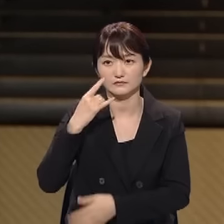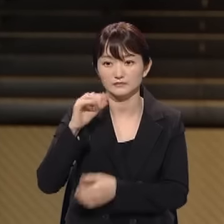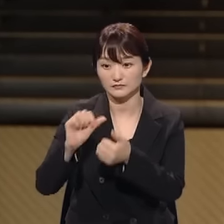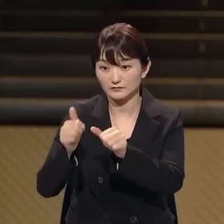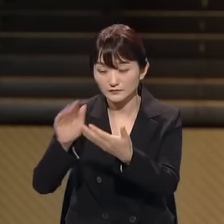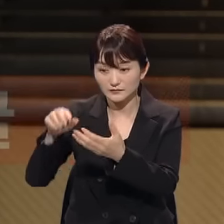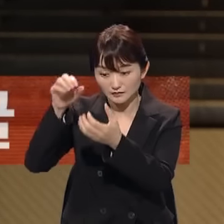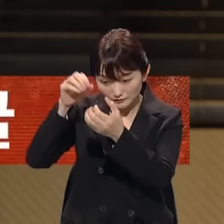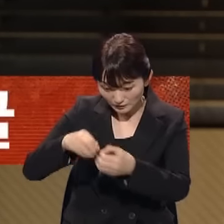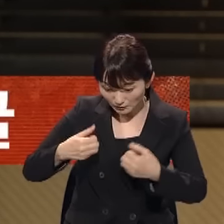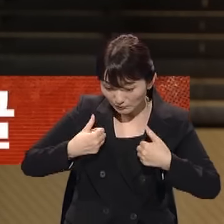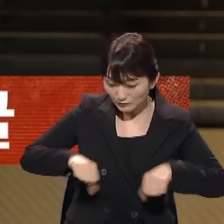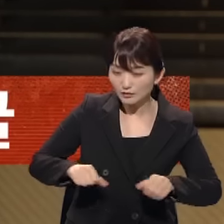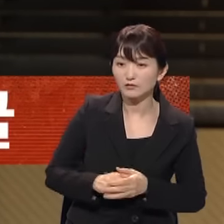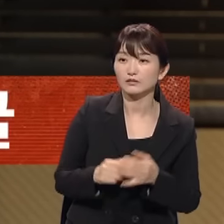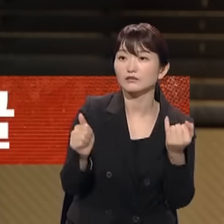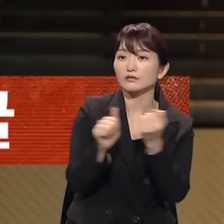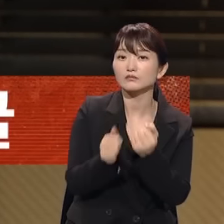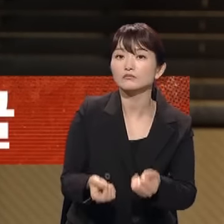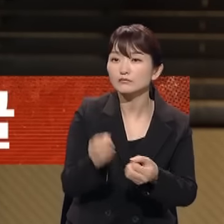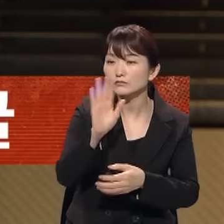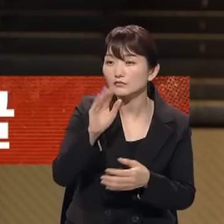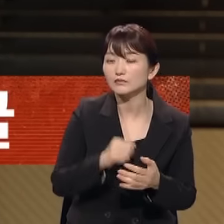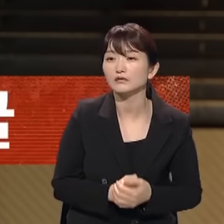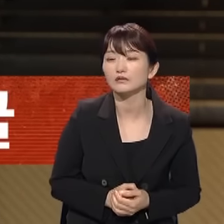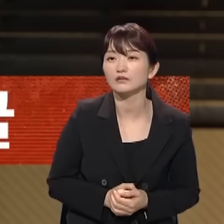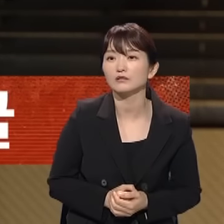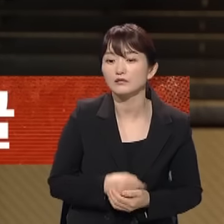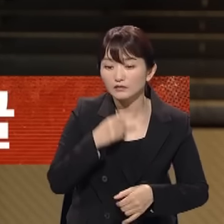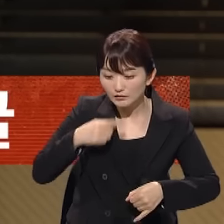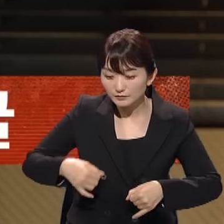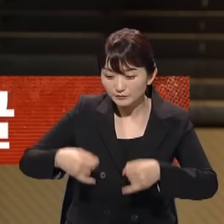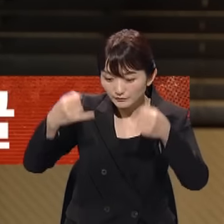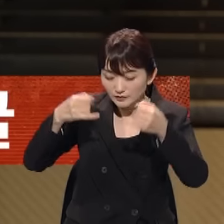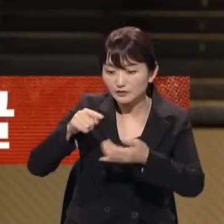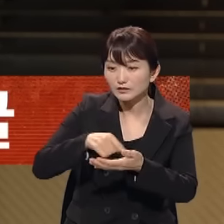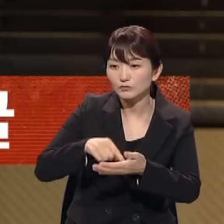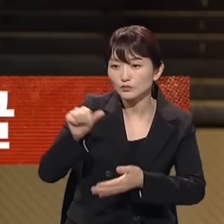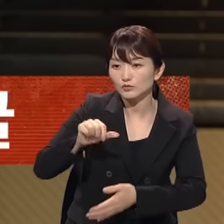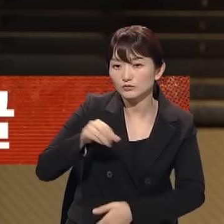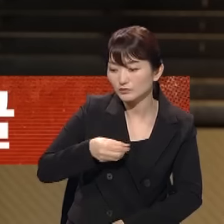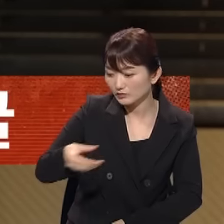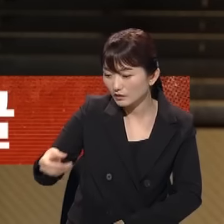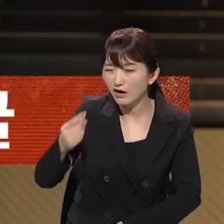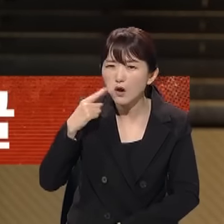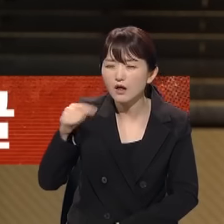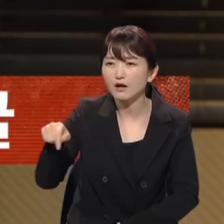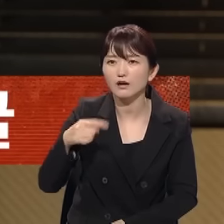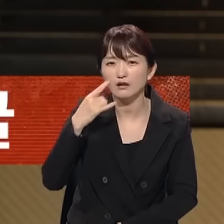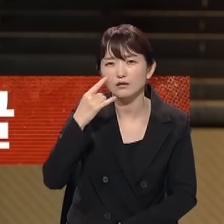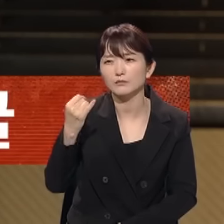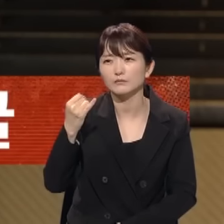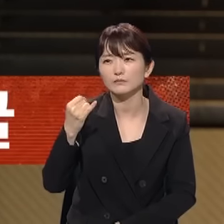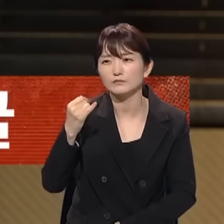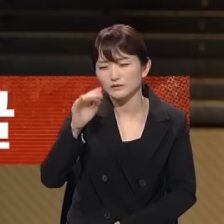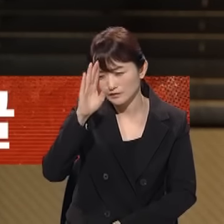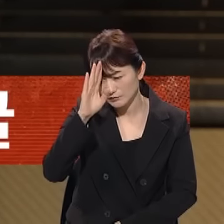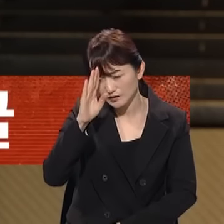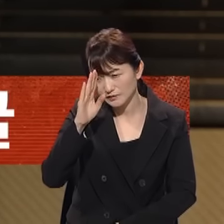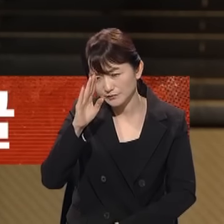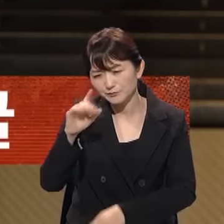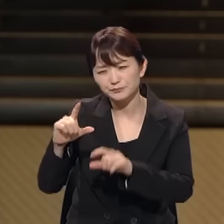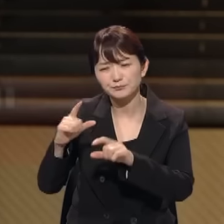없었던 거예요. 결혼식도 안 치러 가면서 빚 갚으라고 5천만 원 건넸던 거 거짓말로였던 겁니다. 진짜로 어머니가 병을 앓긴